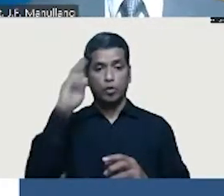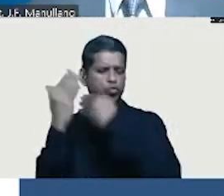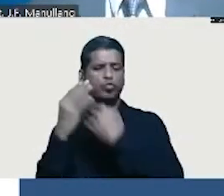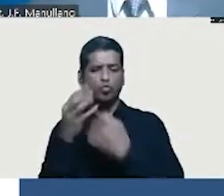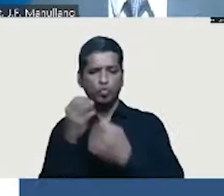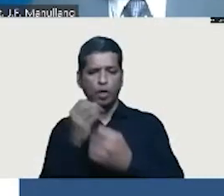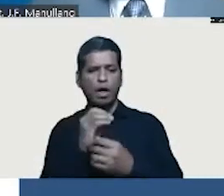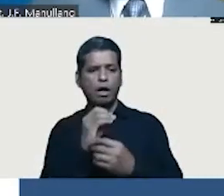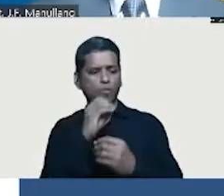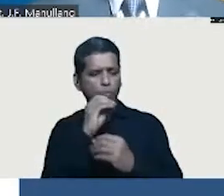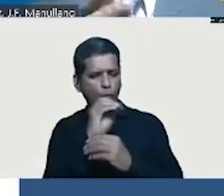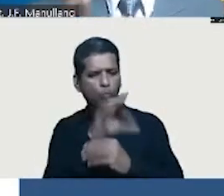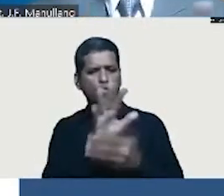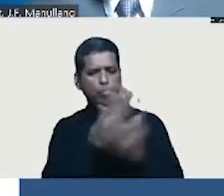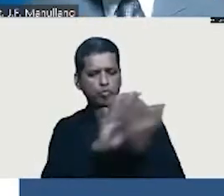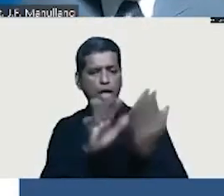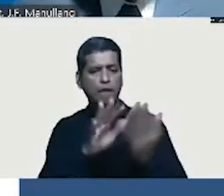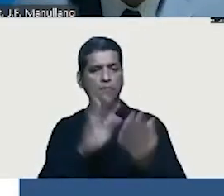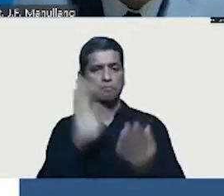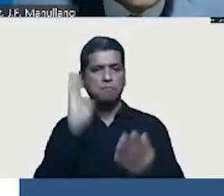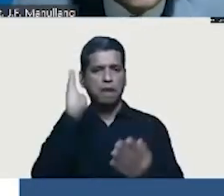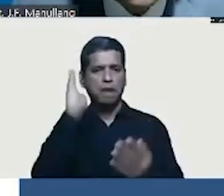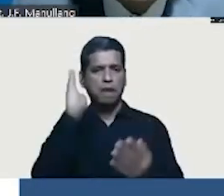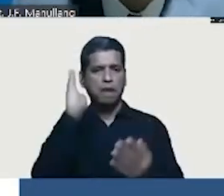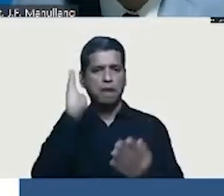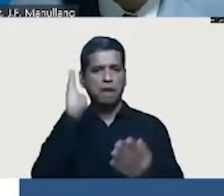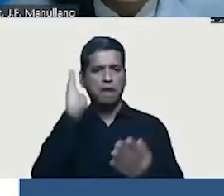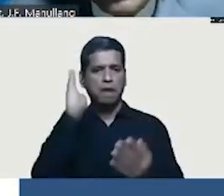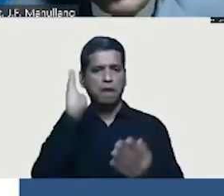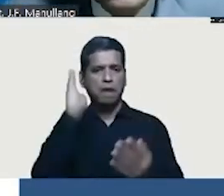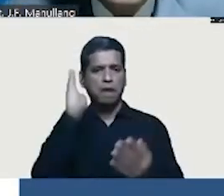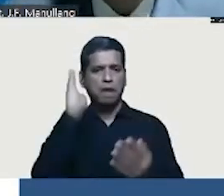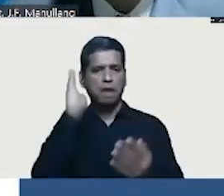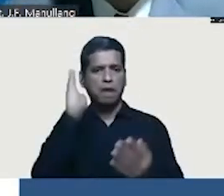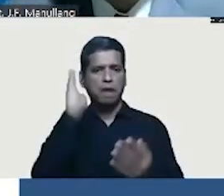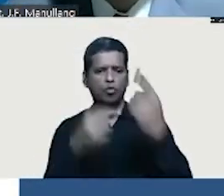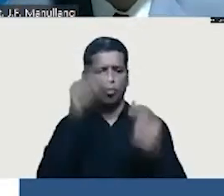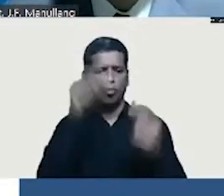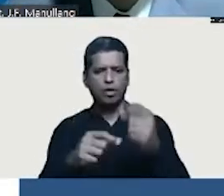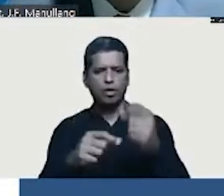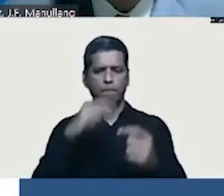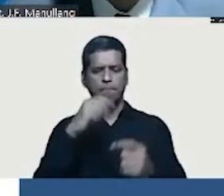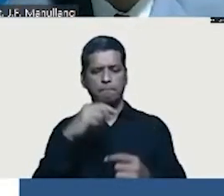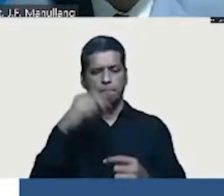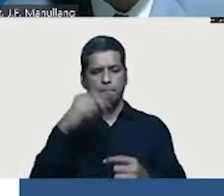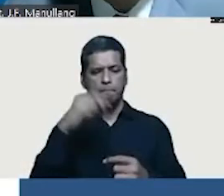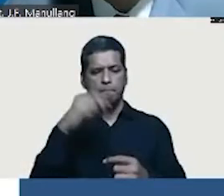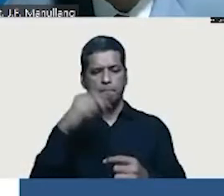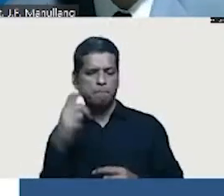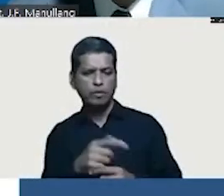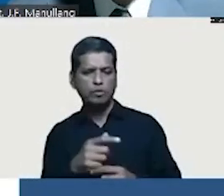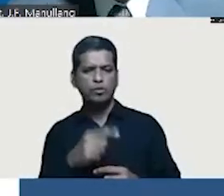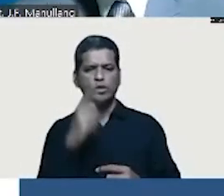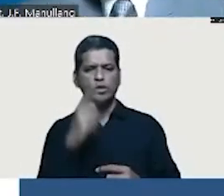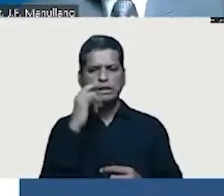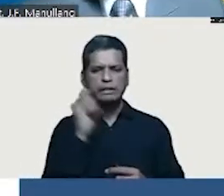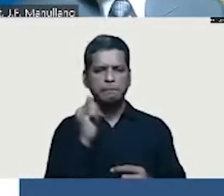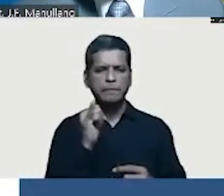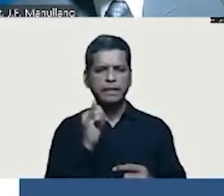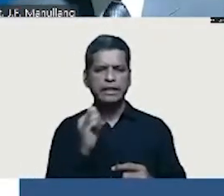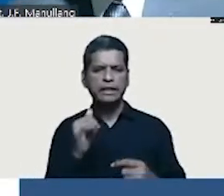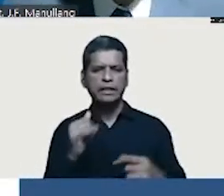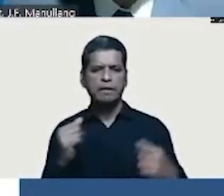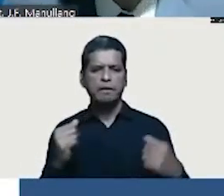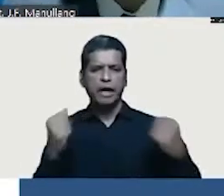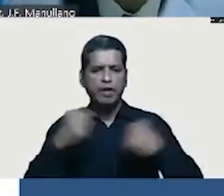menyamar kelihatannya outer epidermis seperti domba tetapi didalamnya inilah Serigala Dan ini juga yang kita